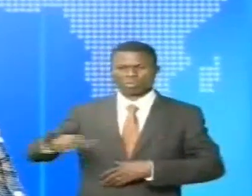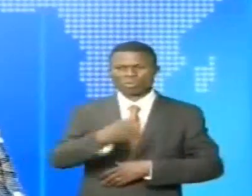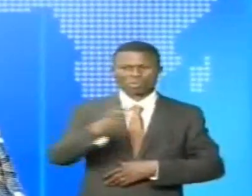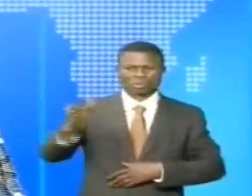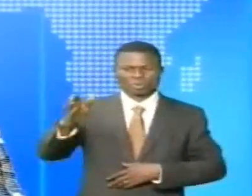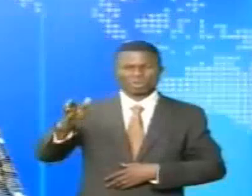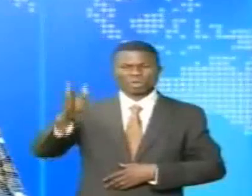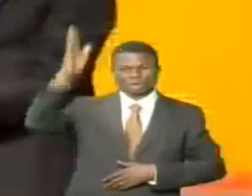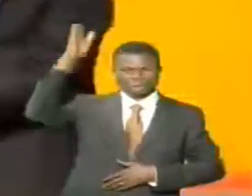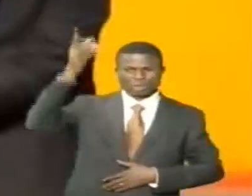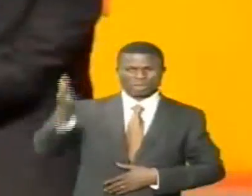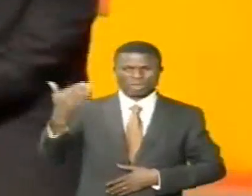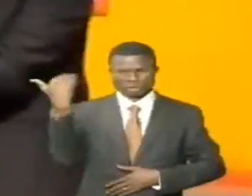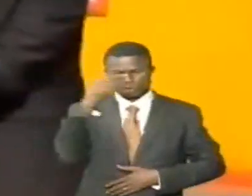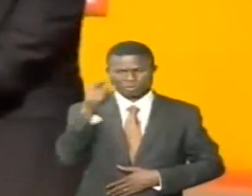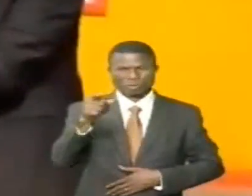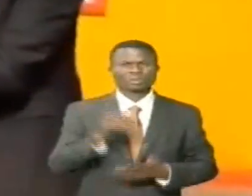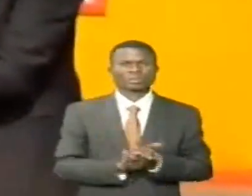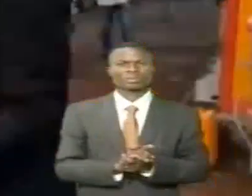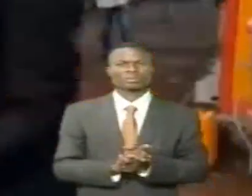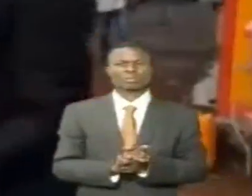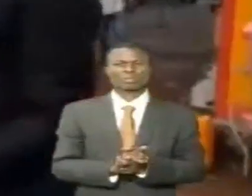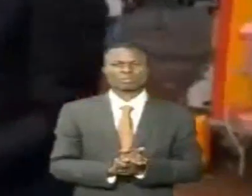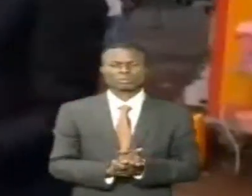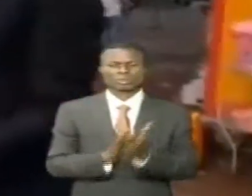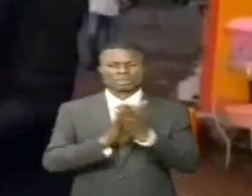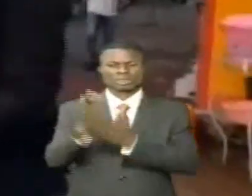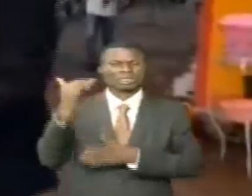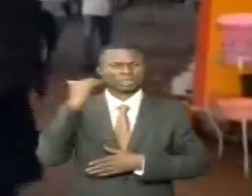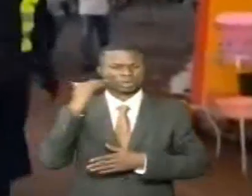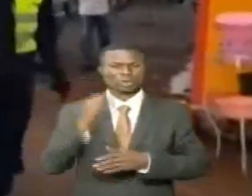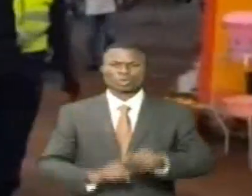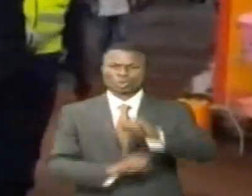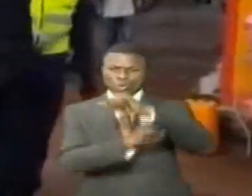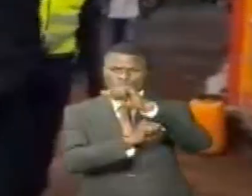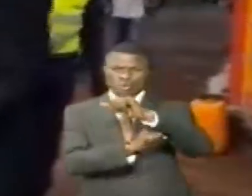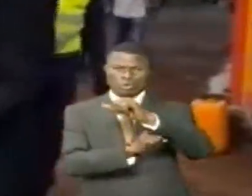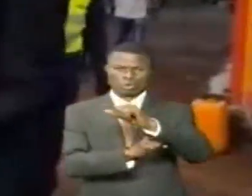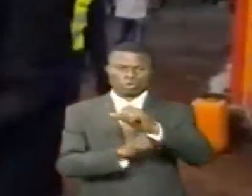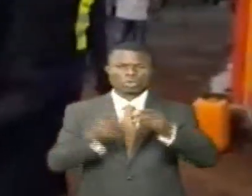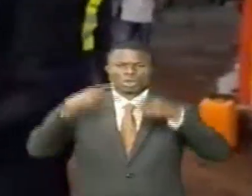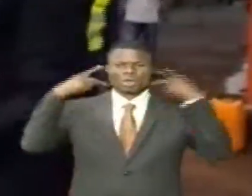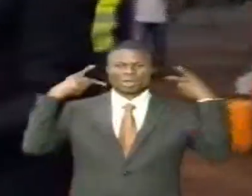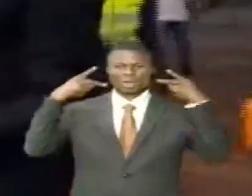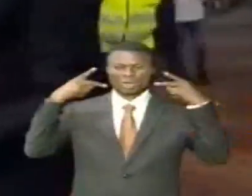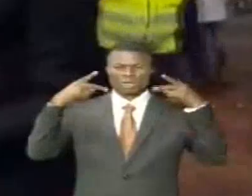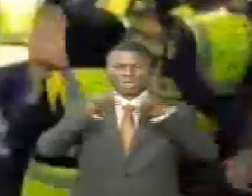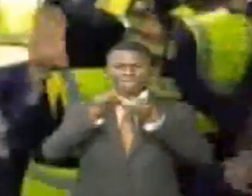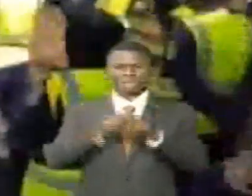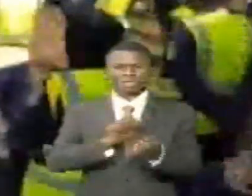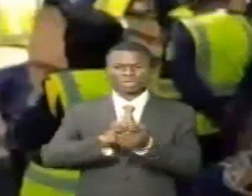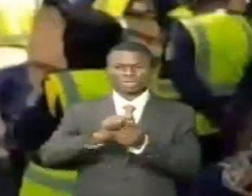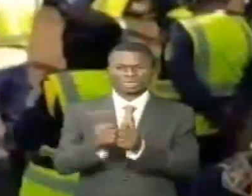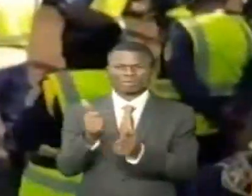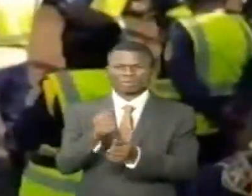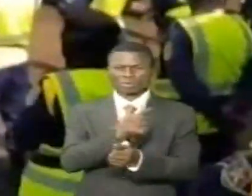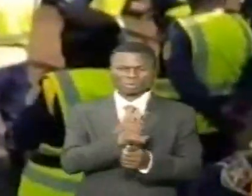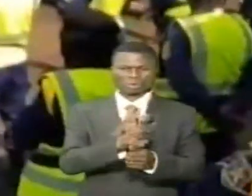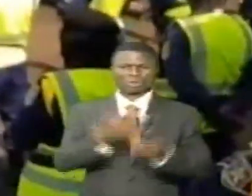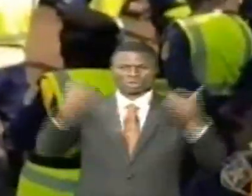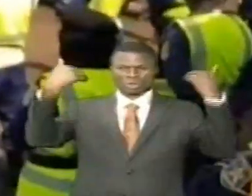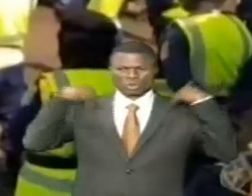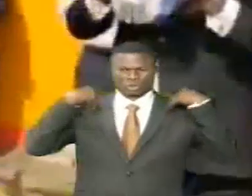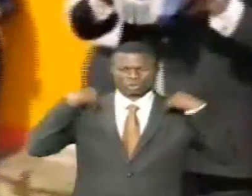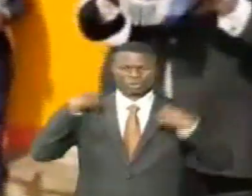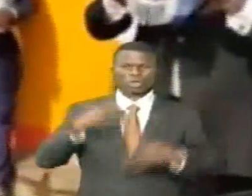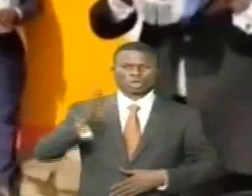et commentaires. Mise ce lundi 15 juin d'une assistance constituée des cache-nez et des désinfectants aux éléments de l'escadron police